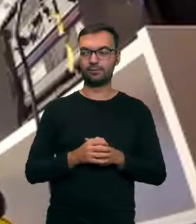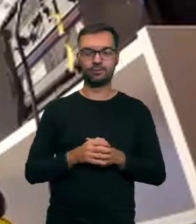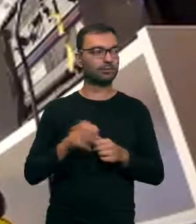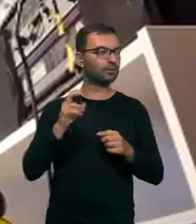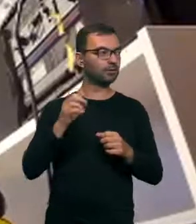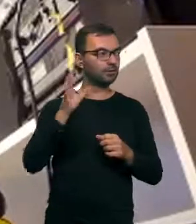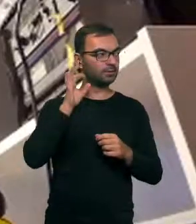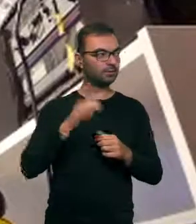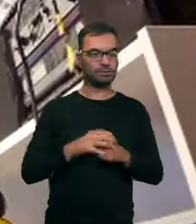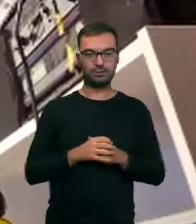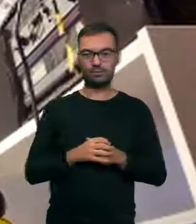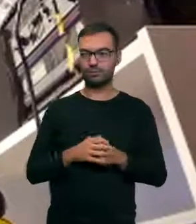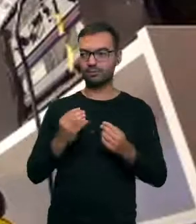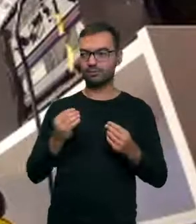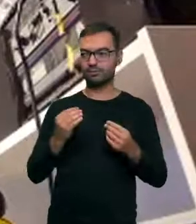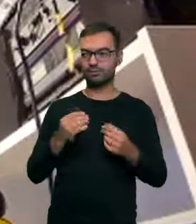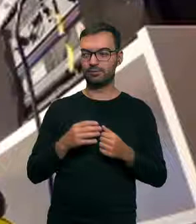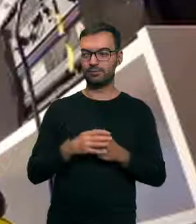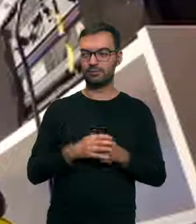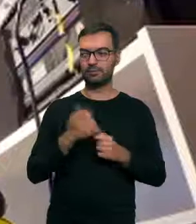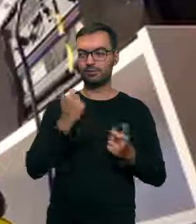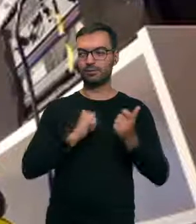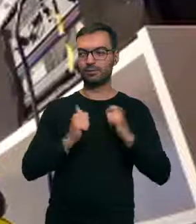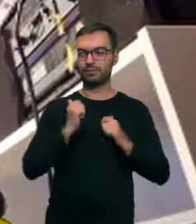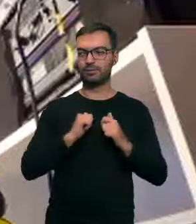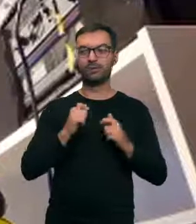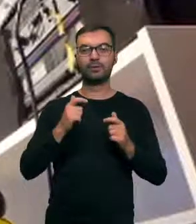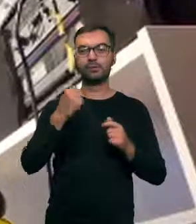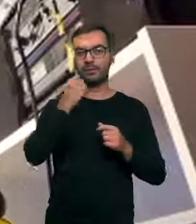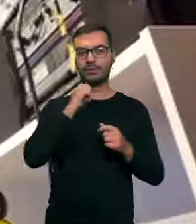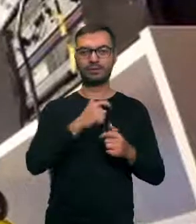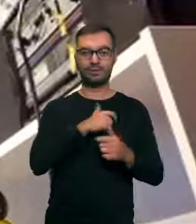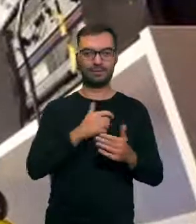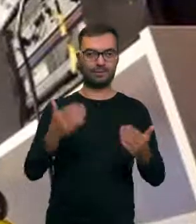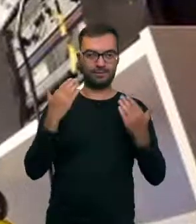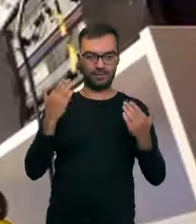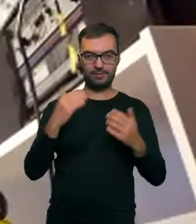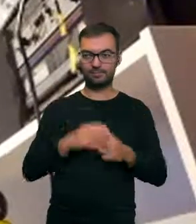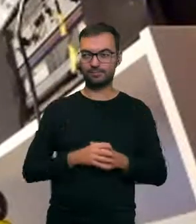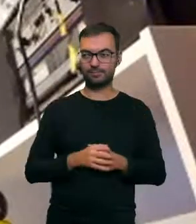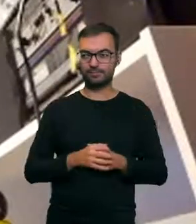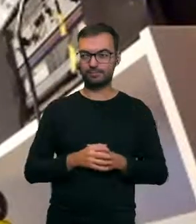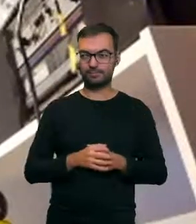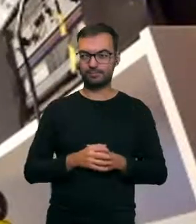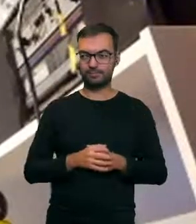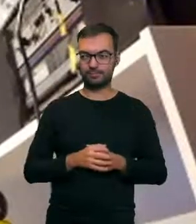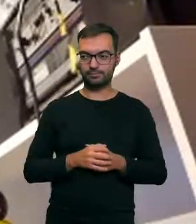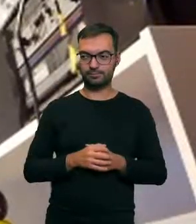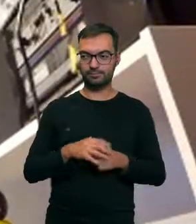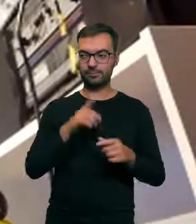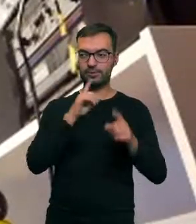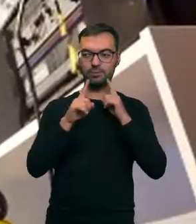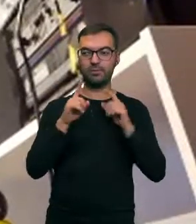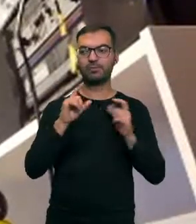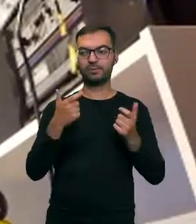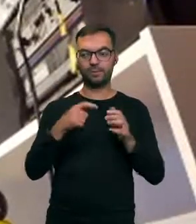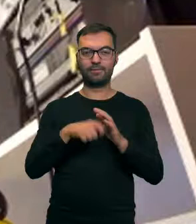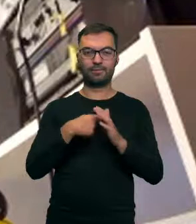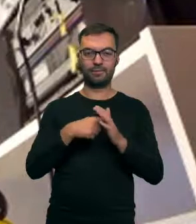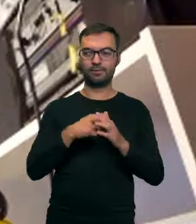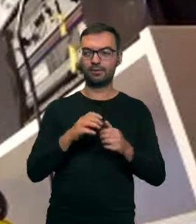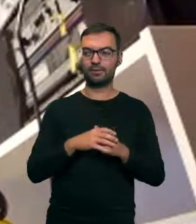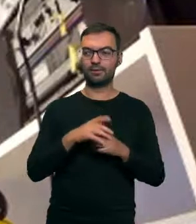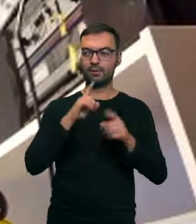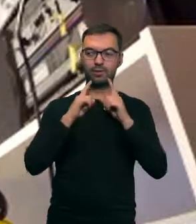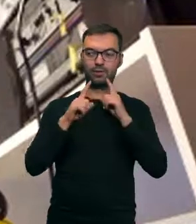Tak, tak. A to cudownie, cieszę się. Bardzo się cieszę i bardzo serdecznie witamy. Rozmawiamy oczywiście o filmie,